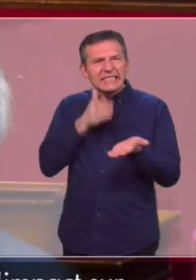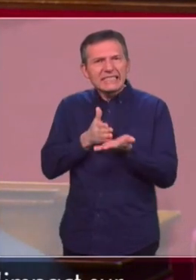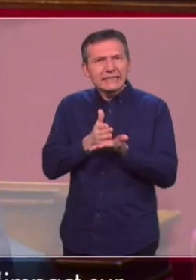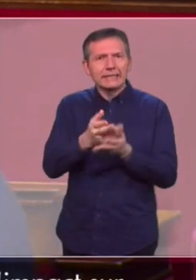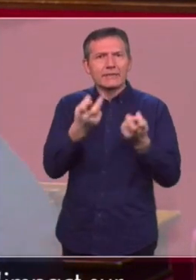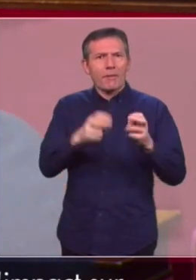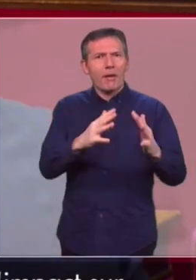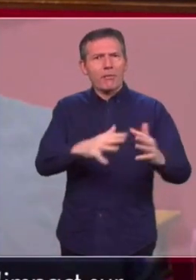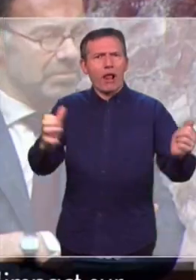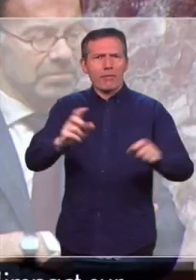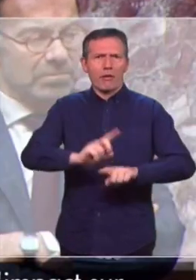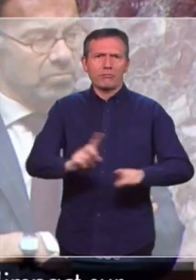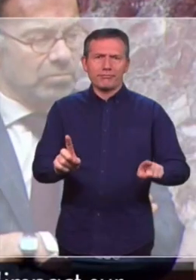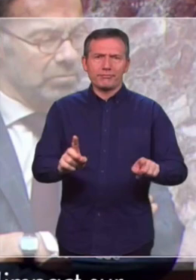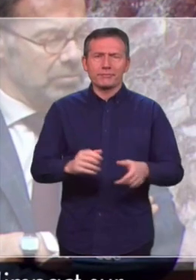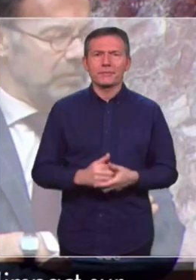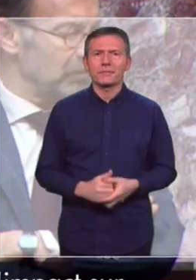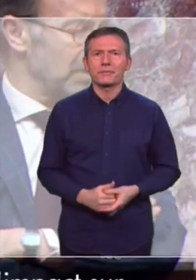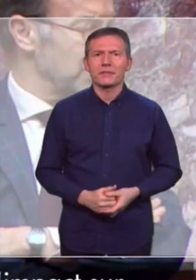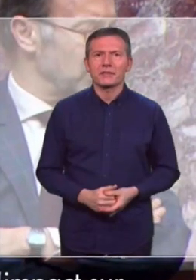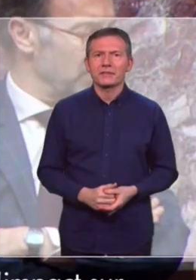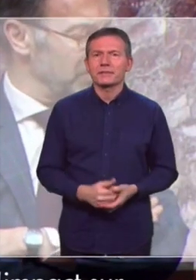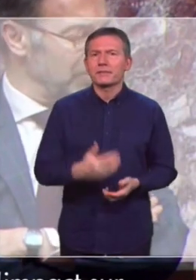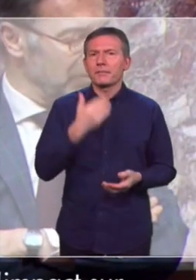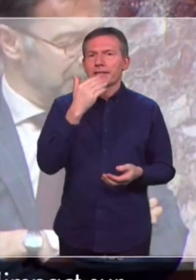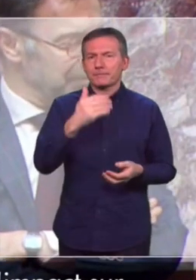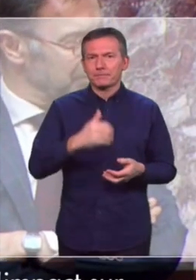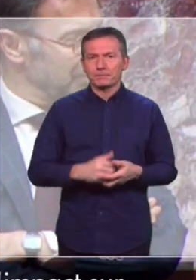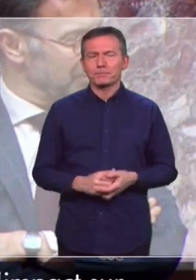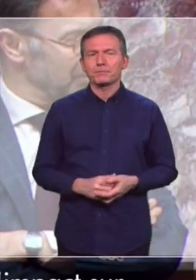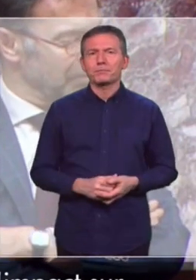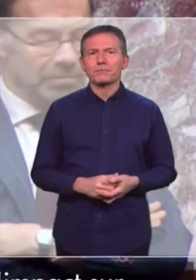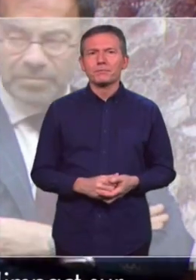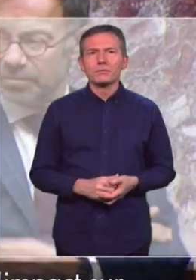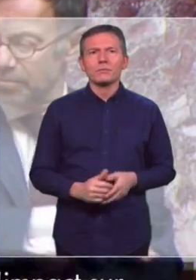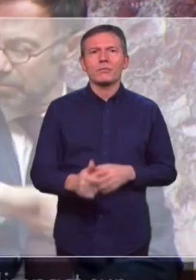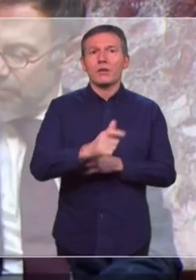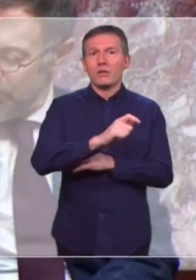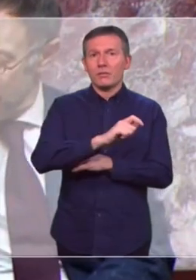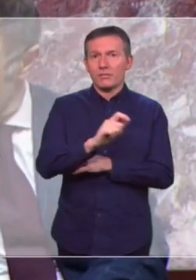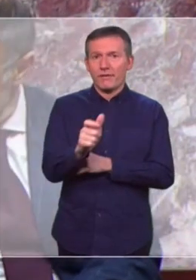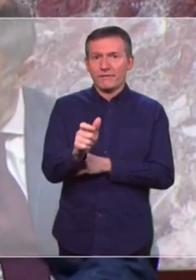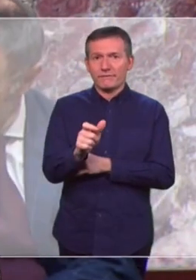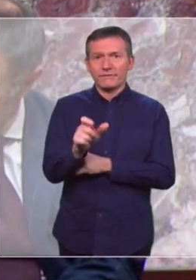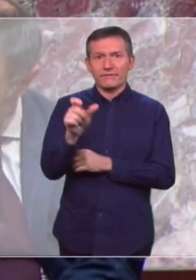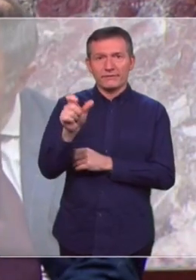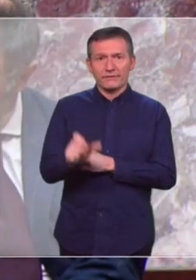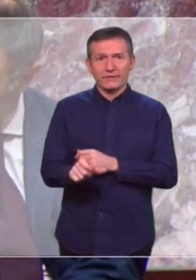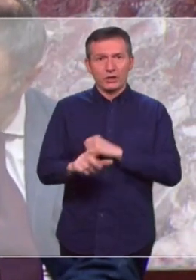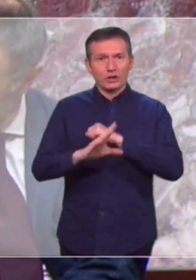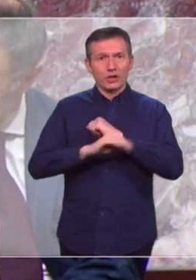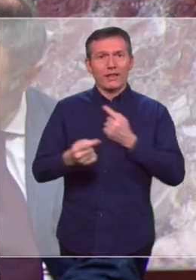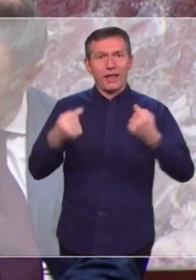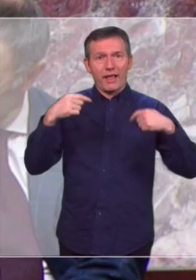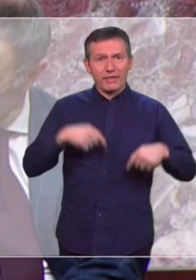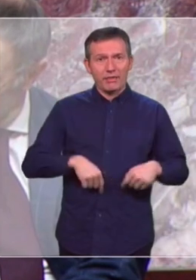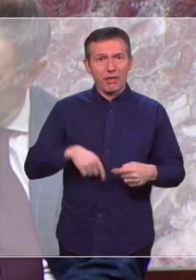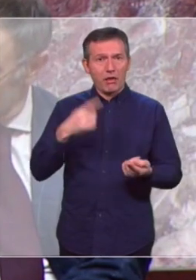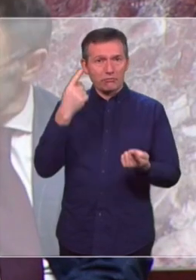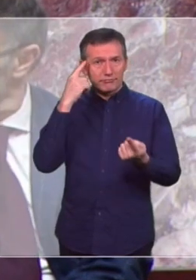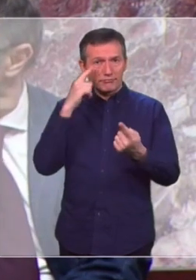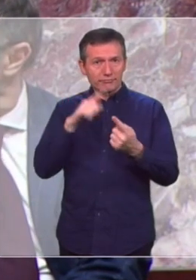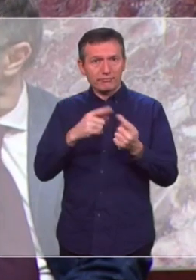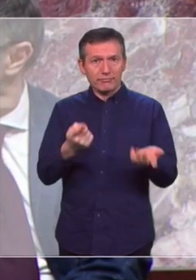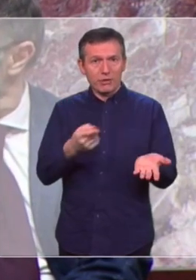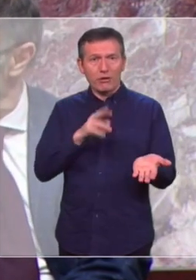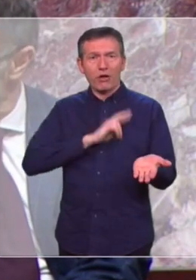Parlement. Merci, monsieur le député. La parole est à monsieur Laurent Pietraszewski, secrétaire d'État